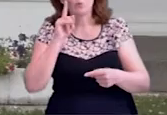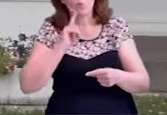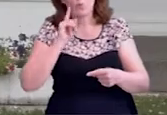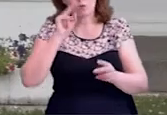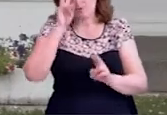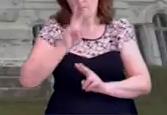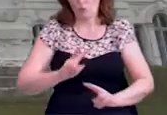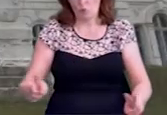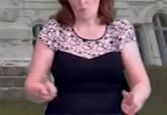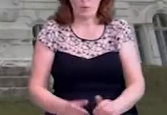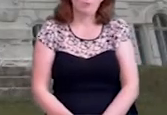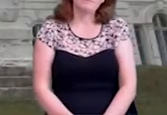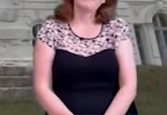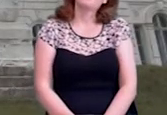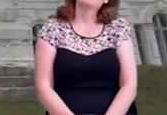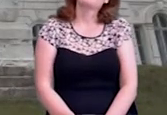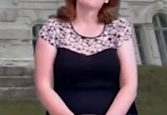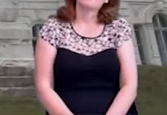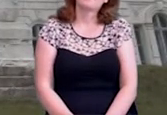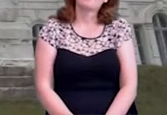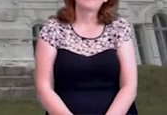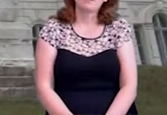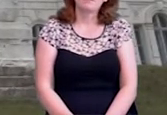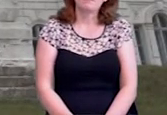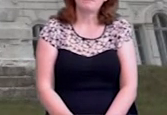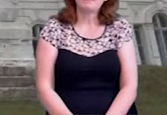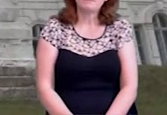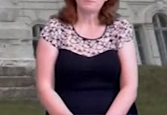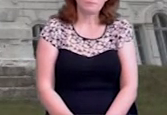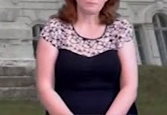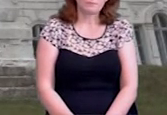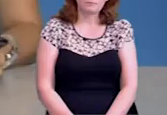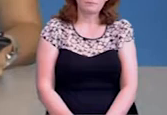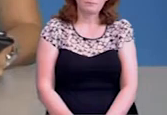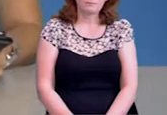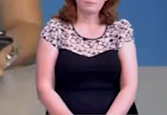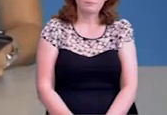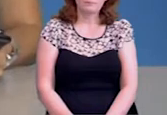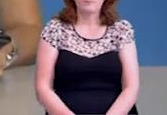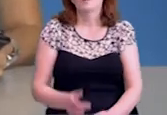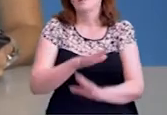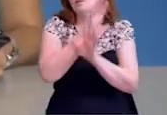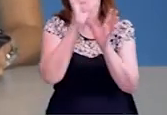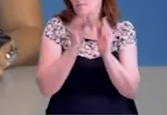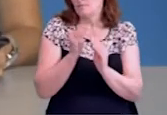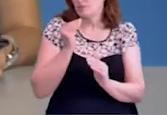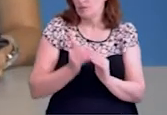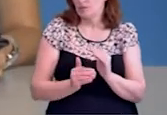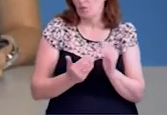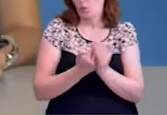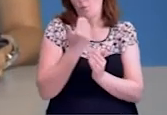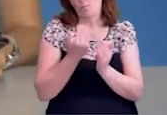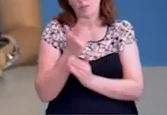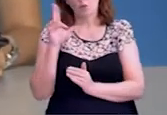поки невідомо. Наталія Гоман, Валерій Циркун, Дмитро Руденко. Новини на Суспільному. Це були всі новини